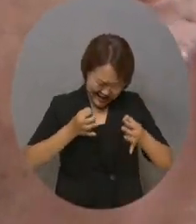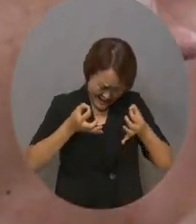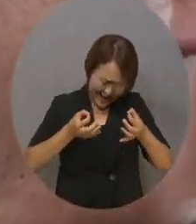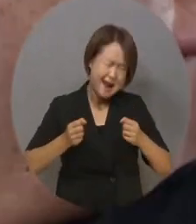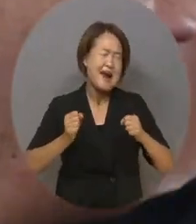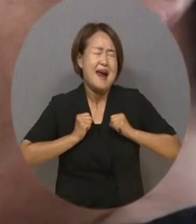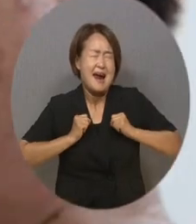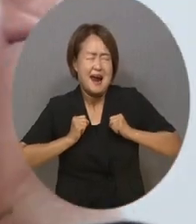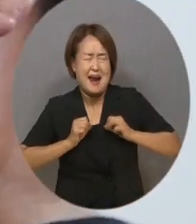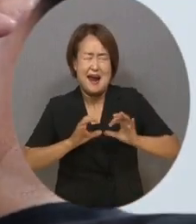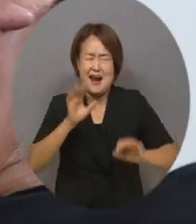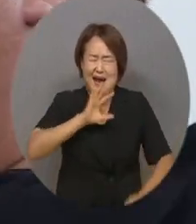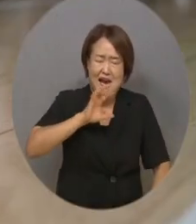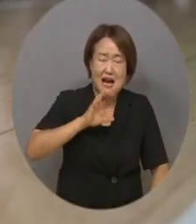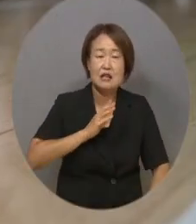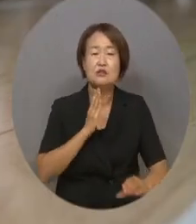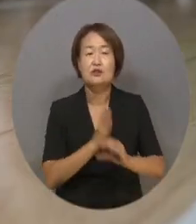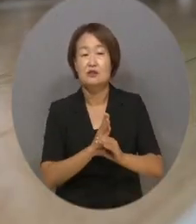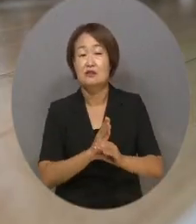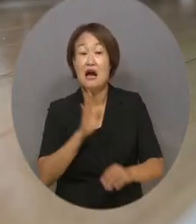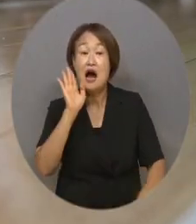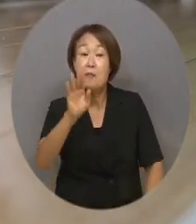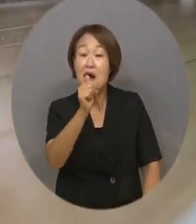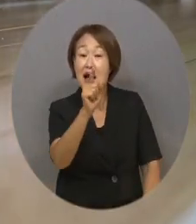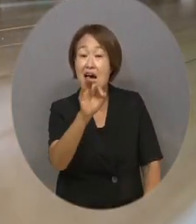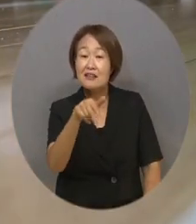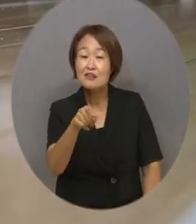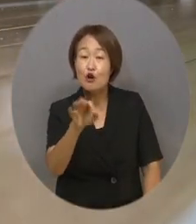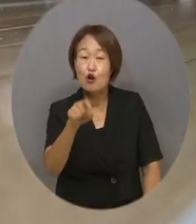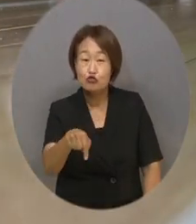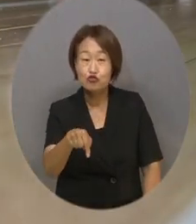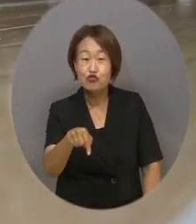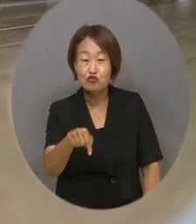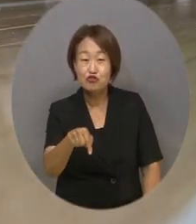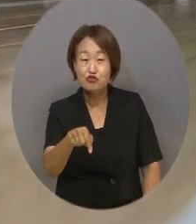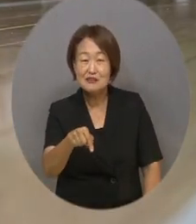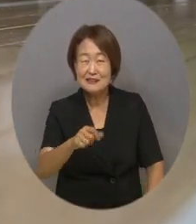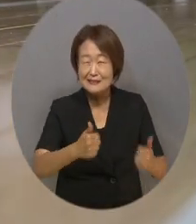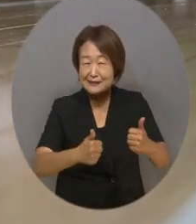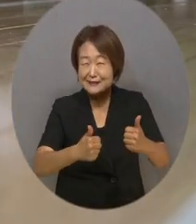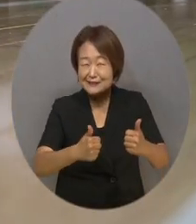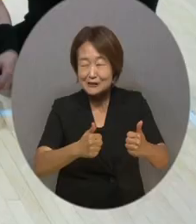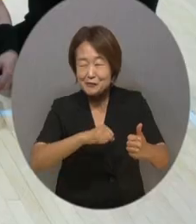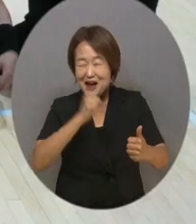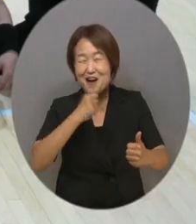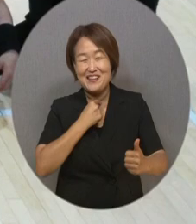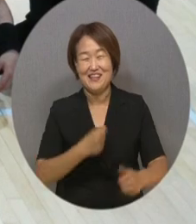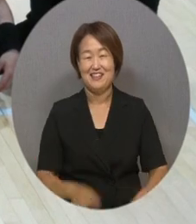태극전사들. 앞으로 항저우에서 펼쳐질 금빛 행진을 기대해봅니다.